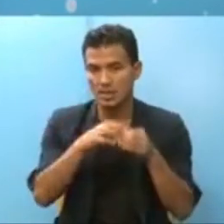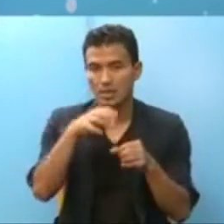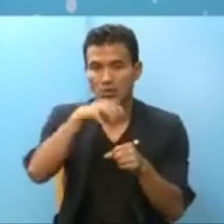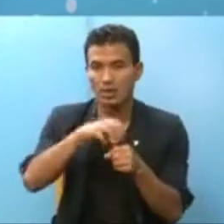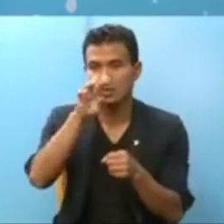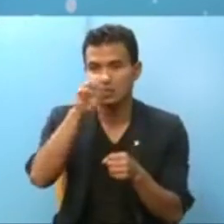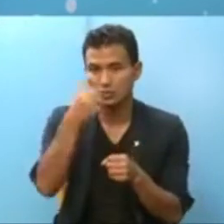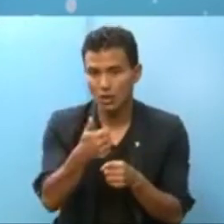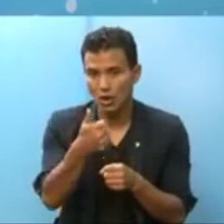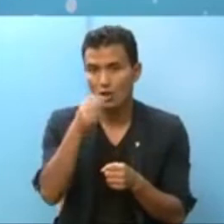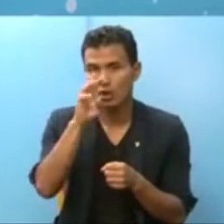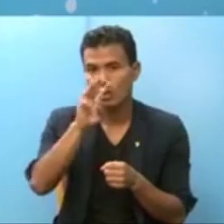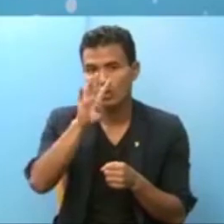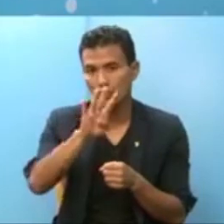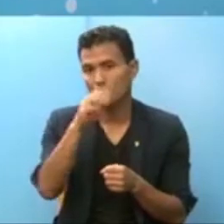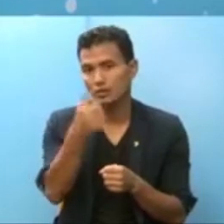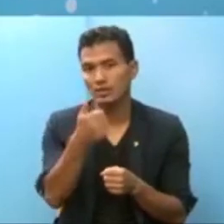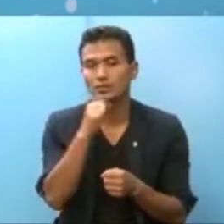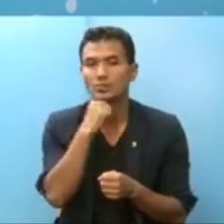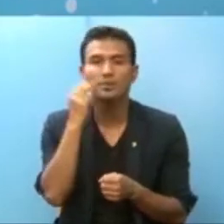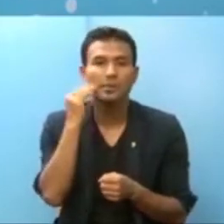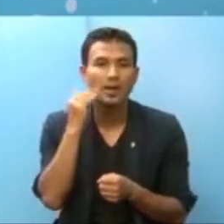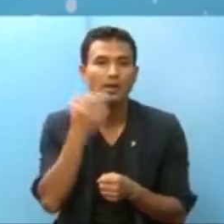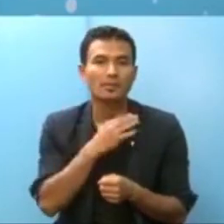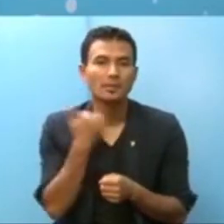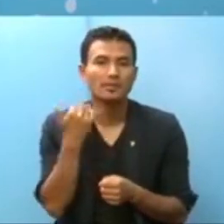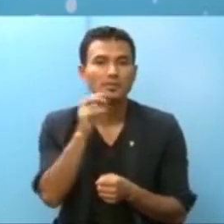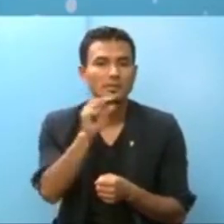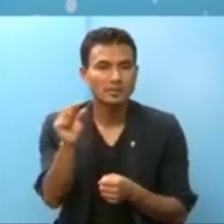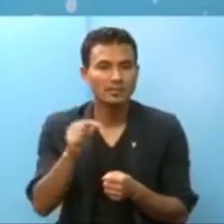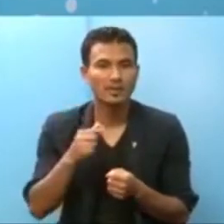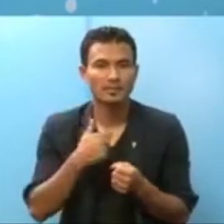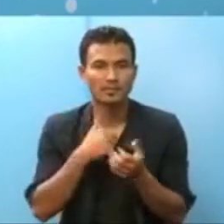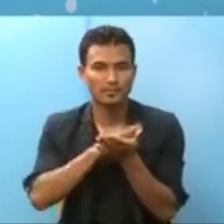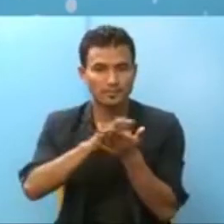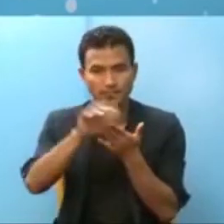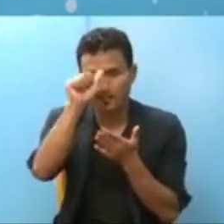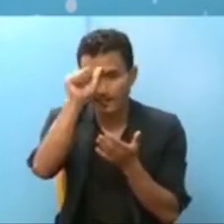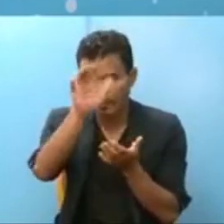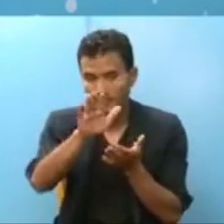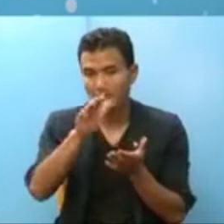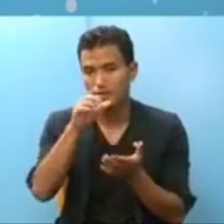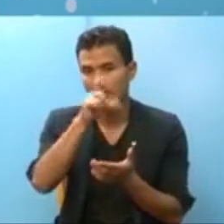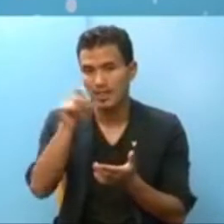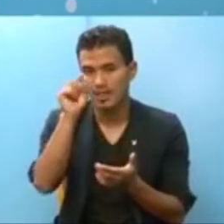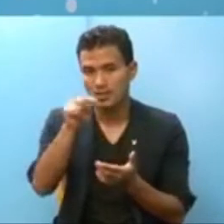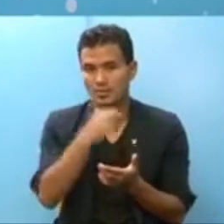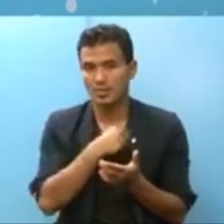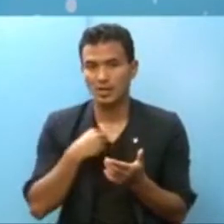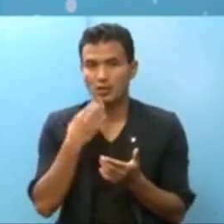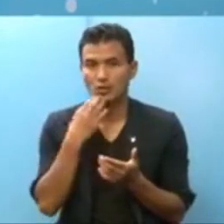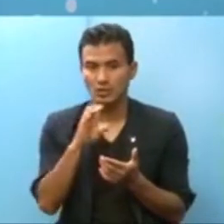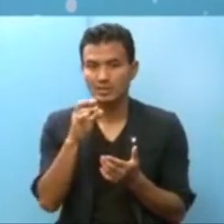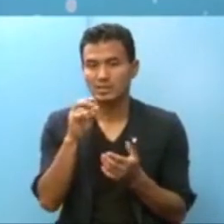46 बर्षिया महिला को मृत्यू संबंध माँ प्रस्ट पार्ना चाहांचू नेपाल गंज मेडिकल कले